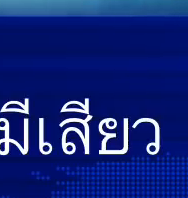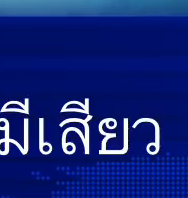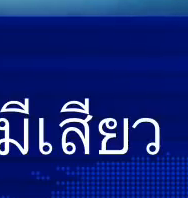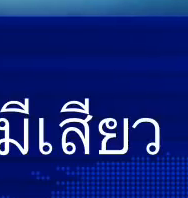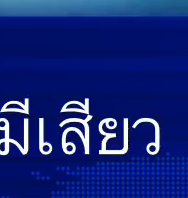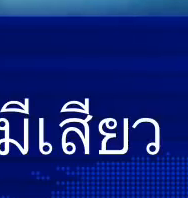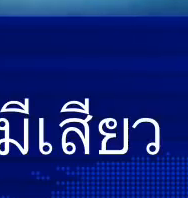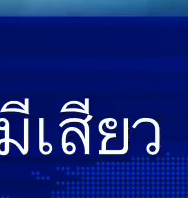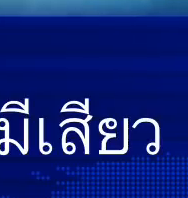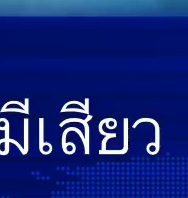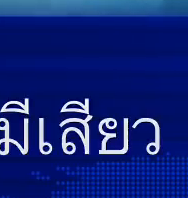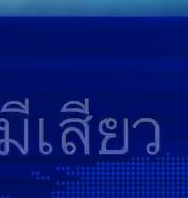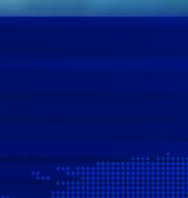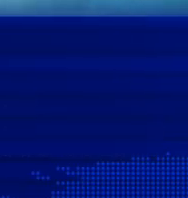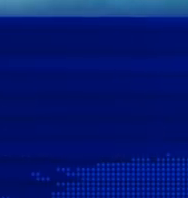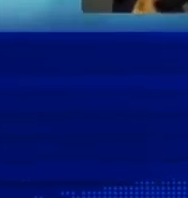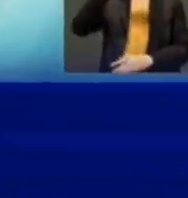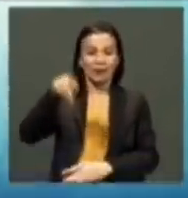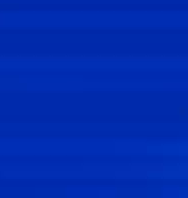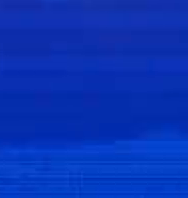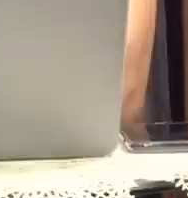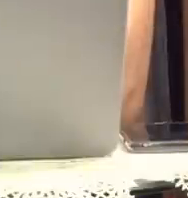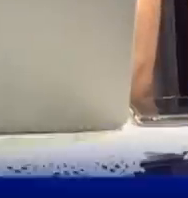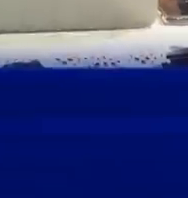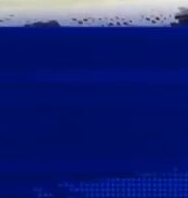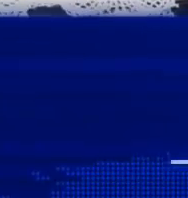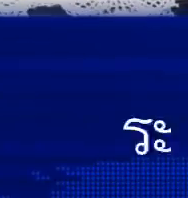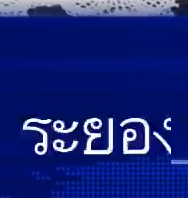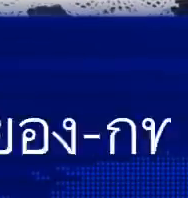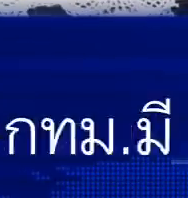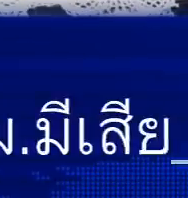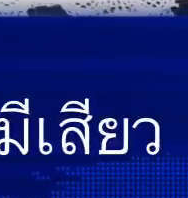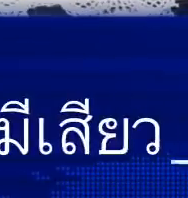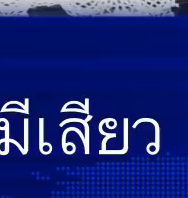รายนะครับที่เพิ่มเติมขึ้นมามาอยู่ในสถานที่กับการที่รัฐจัดให้นะครับแล้วก็ทำให้ตัวเลขรวมสะสมอยู่ที่3220รายนะครับแล้วก็ผมเรียนไว้แล้วว่าถ้าเดินล่ะผิดอยู่สาขาการเมืองการปกครองในไม่ได้เกี่ยวอะไรกับวงกับหมอเลยเกี่ยวกับผู้บริหารโดยตรงเลยแม่จะเข้าใจตอนนี้ผมบอกใหม่ๆคนที่เชียร์บางบ่อเฮ้ยเนี่ยผมอคติหรือเปล่าไปเชียร์ไปไปบอกว่าผิดผมไม่อคติเขาคงเข้าใจอะไรมากขึ้นเนื้อว่านไหนถูกคือถูกอันไหนผิดก็คือผิดแล้วผมบอกว่าผิดแล้วเดี๋ยวมีเรื่องแน่คอยดูทำแบบเนี้ยจะเป็นเงี้ย